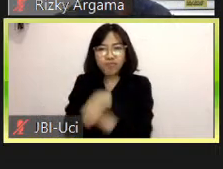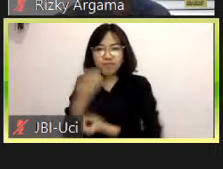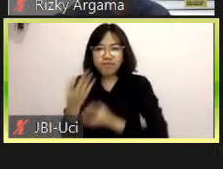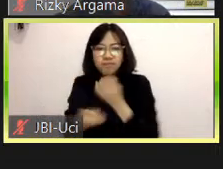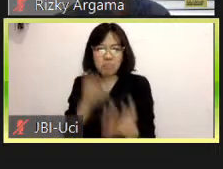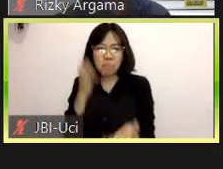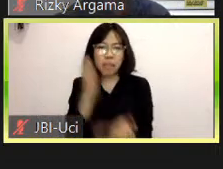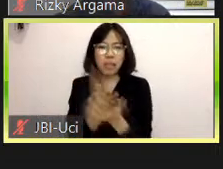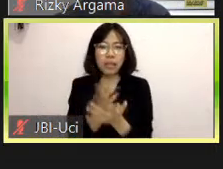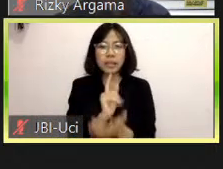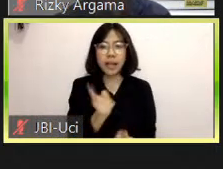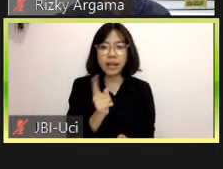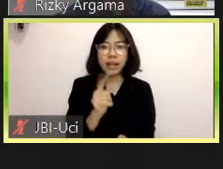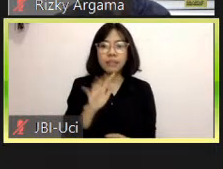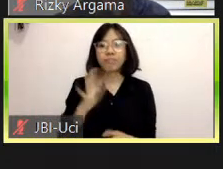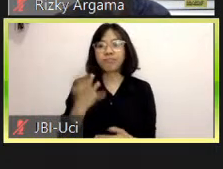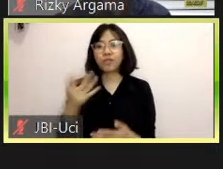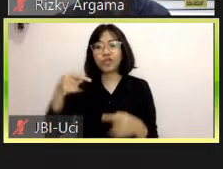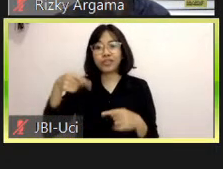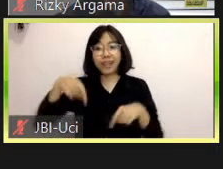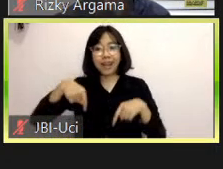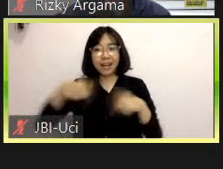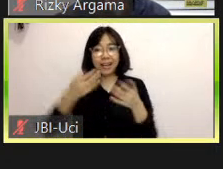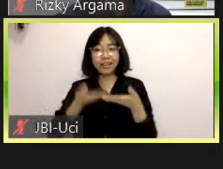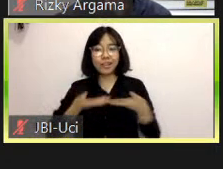Plus sekarang dalam kondisi